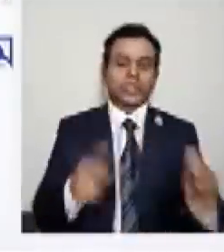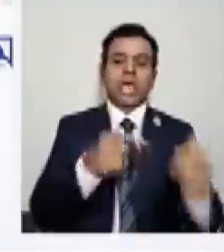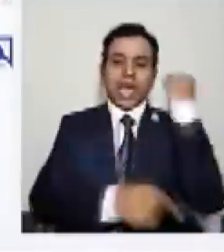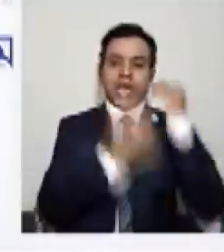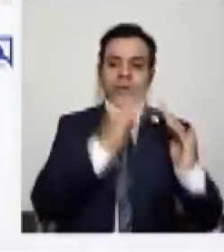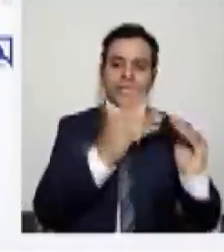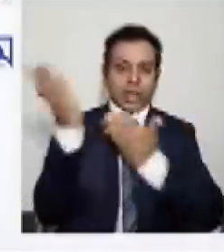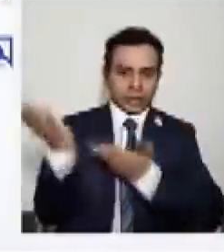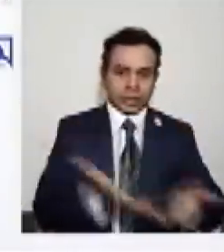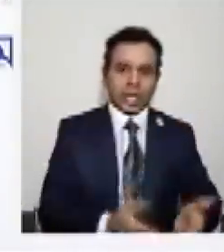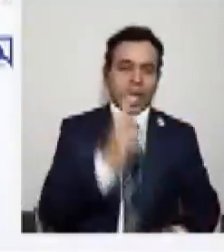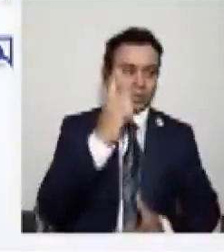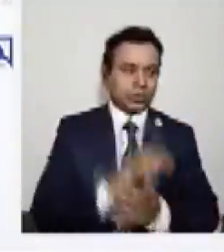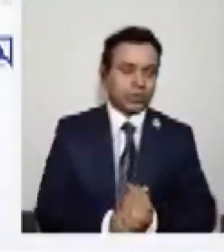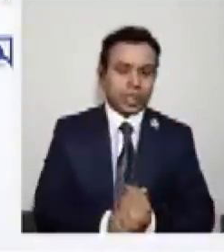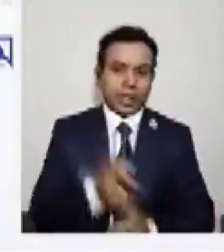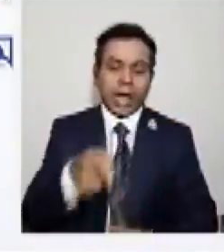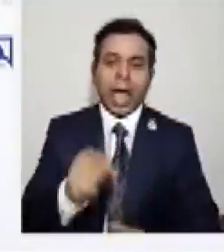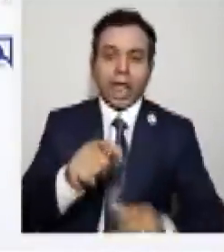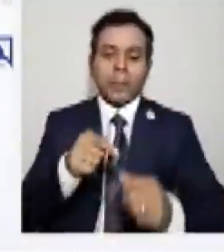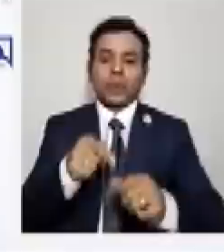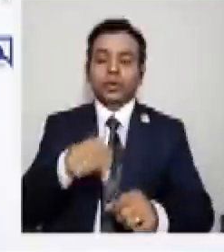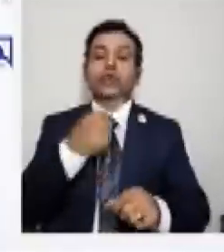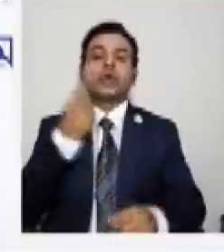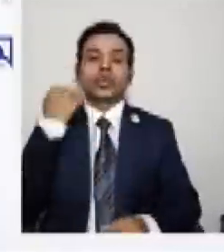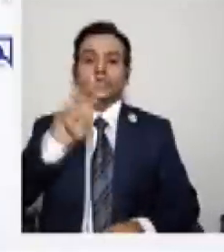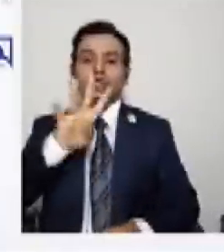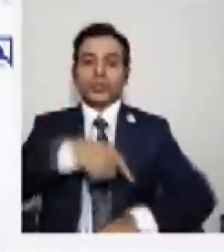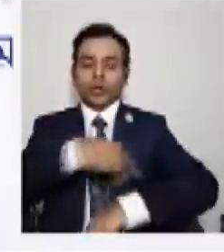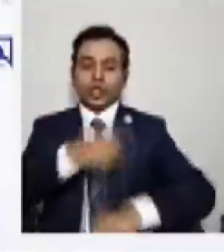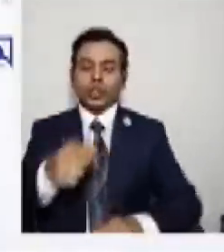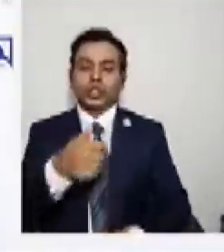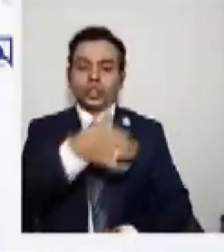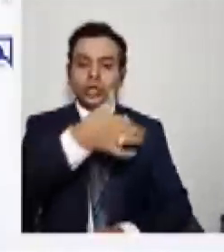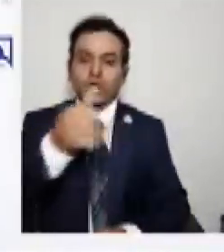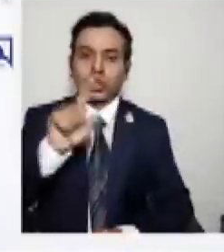মৃত্যুবরণ করেছেন 25 জন, বাড়িতে 12 জন এবং মৃত অবস্থায় হাসপাতালে এসেছেন 1 জন।